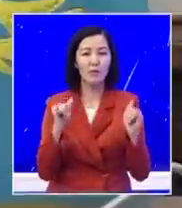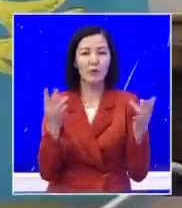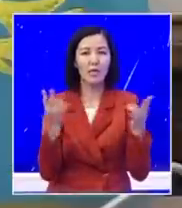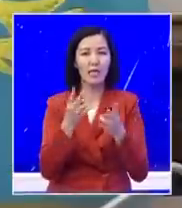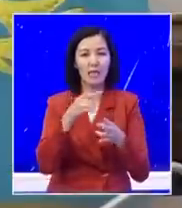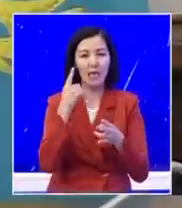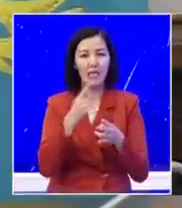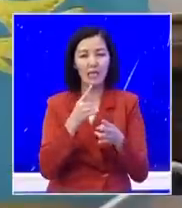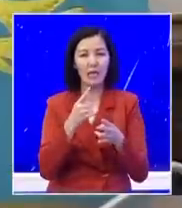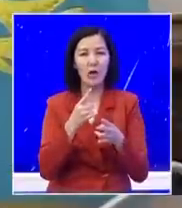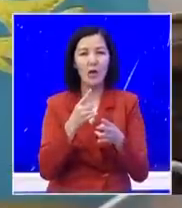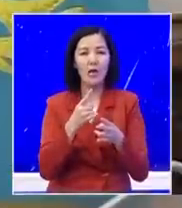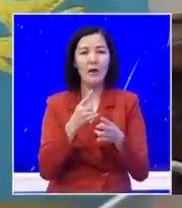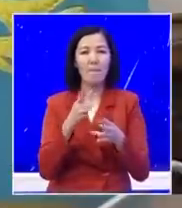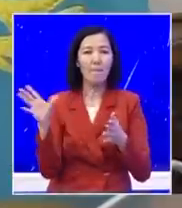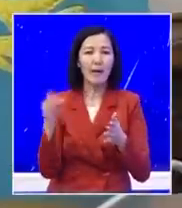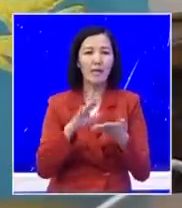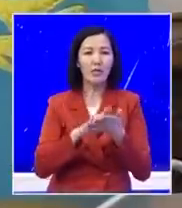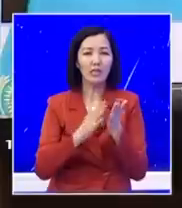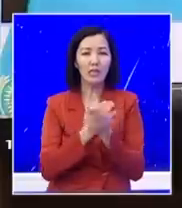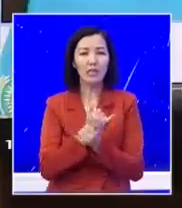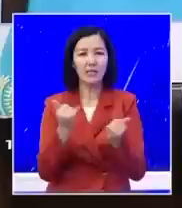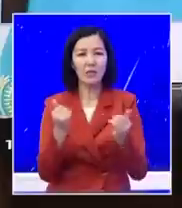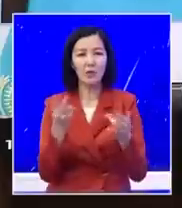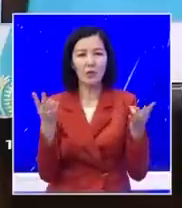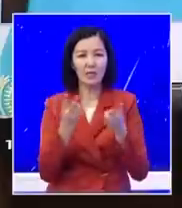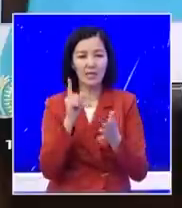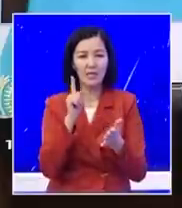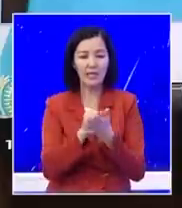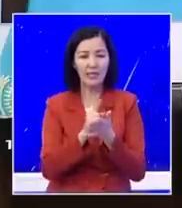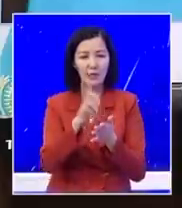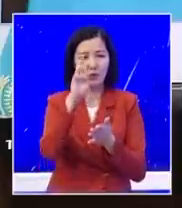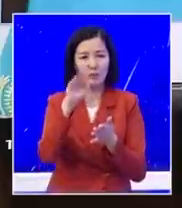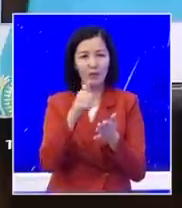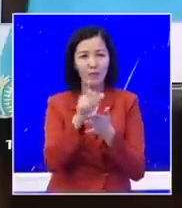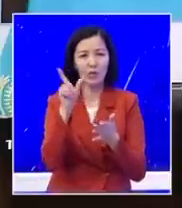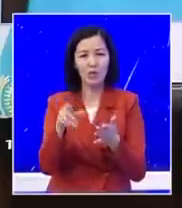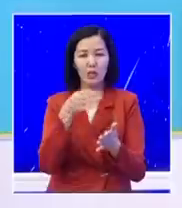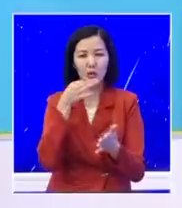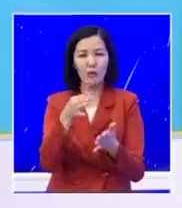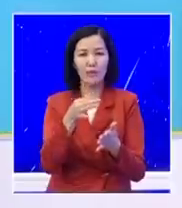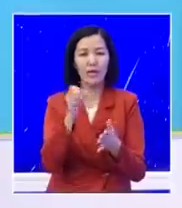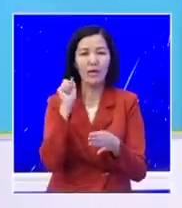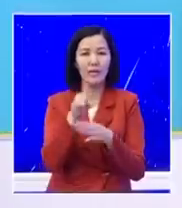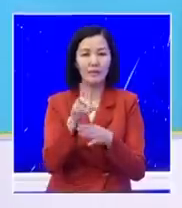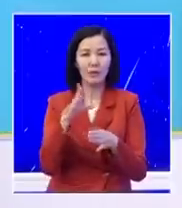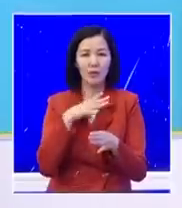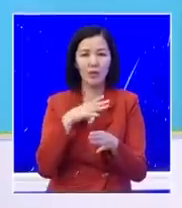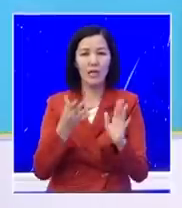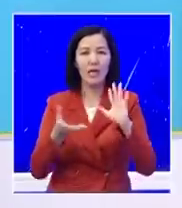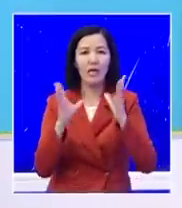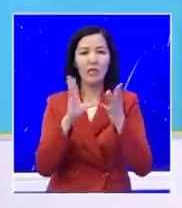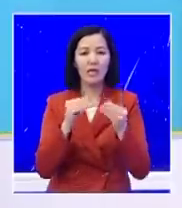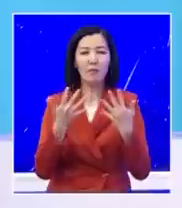дамыту керектігі айтылды. Ол үшін шаруаларға барлық жағдай жасалуы тиіс. Осы ретте үкімет басшысы жауаптыларға бірқатар тапсырма